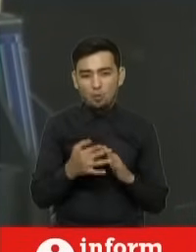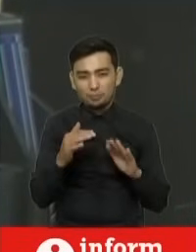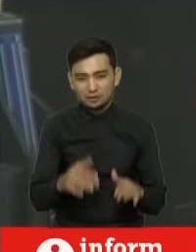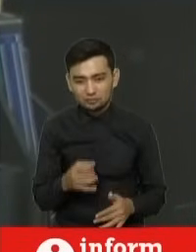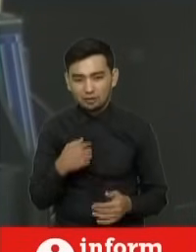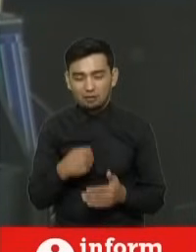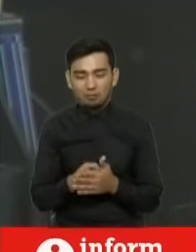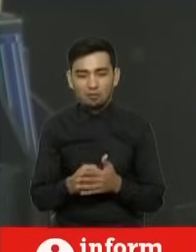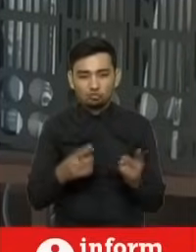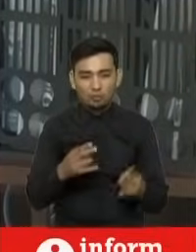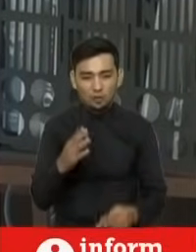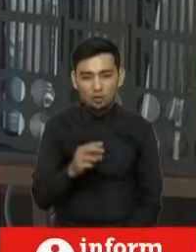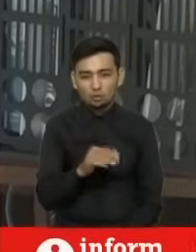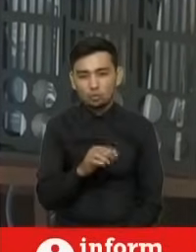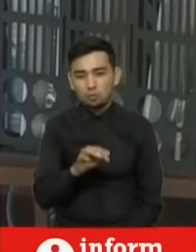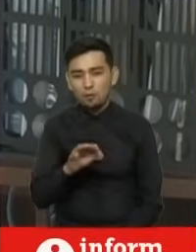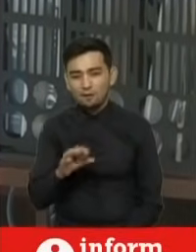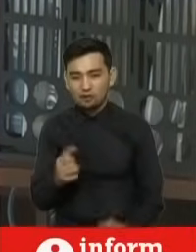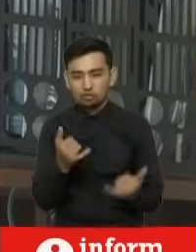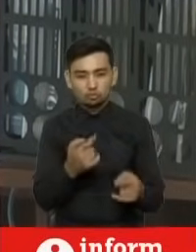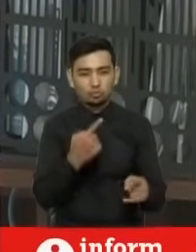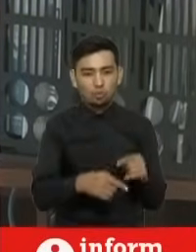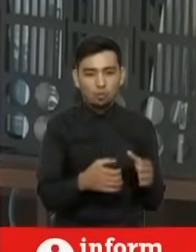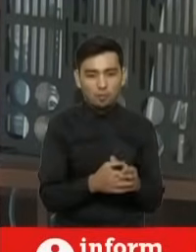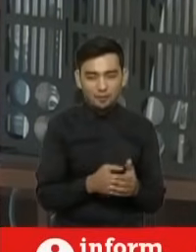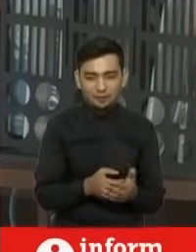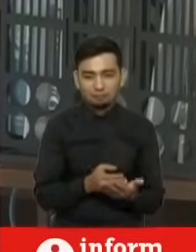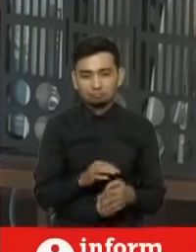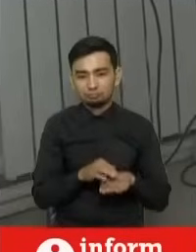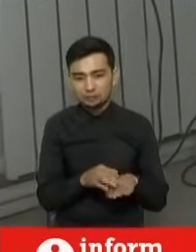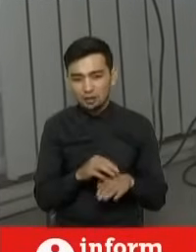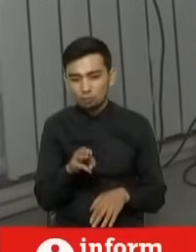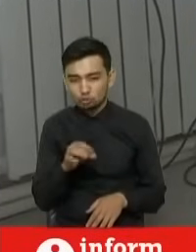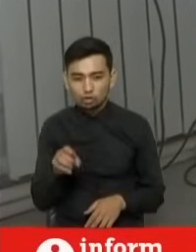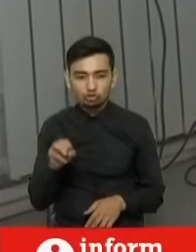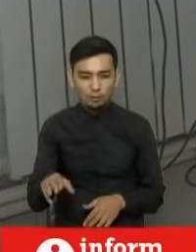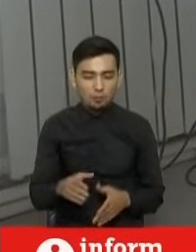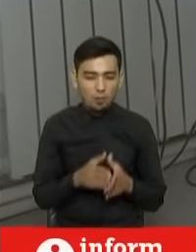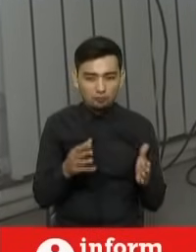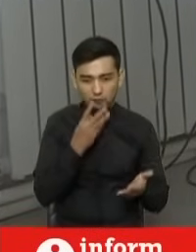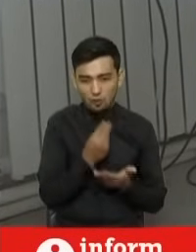приходится разбираться. Сейчас Дубовку обслуживает другая компания, которая и мусор, в отличие от предыдущей, вывозит вовремя и проблем не